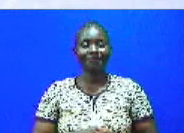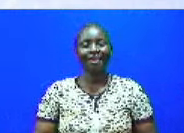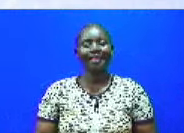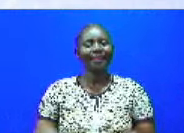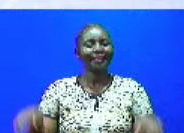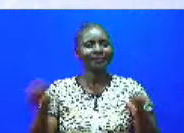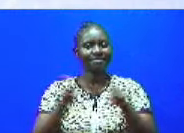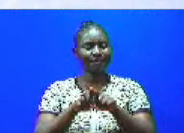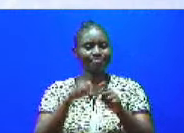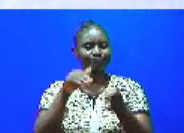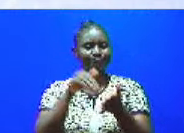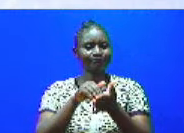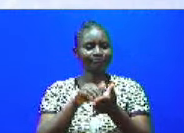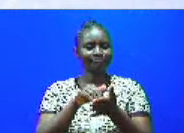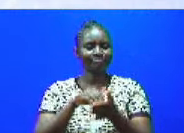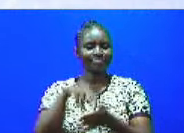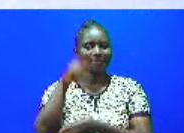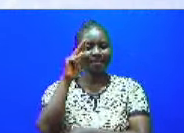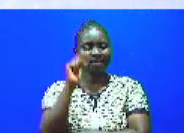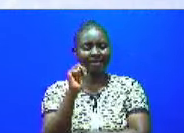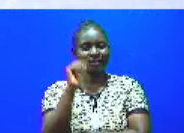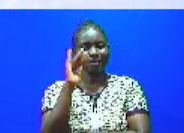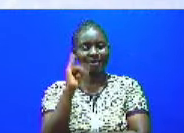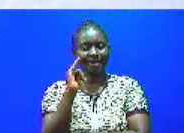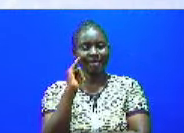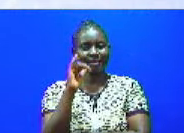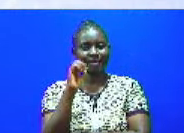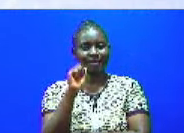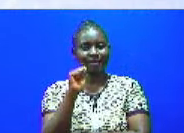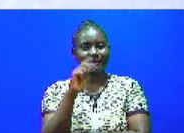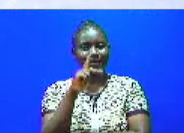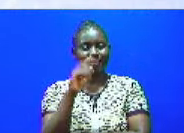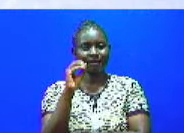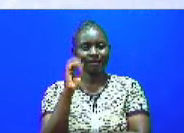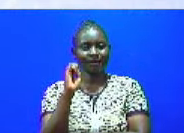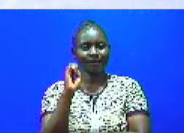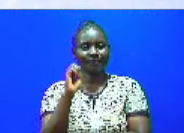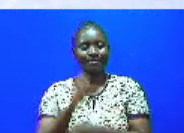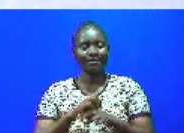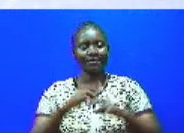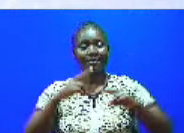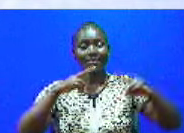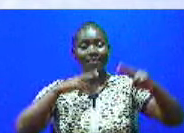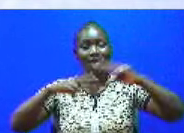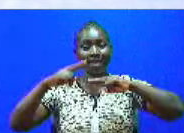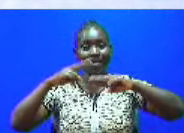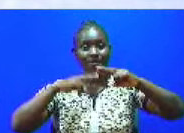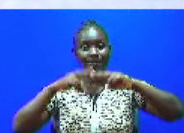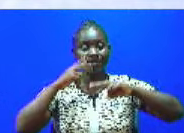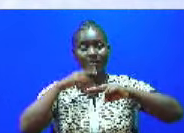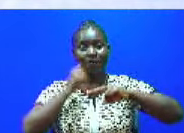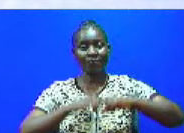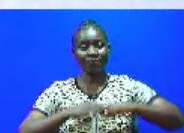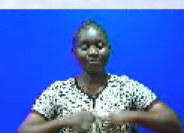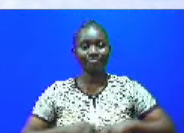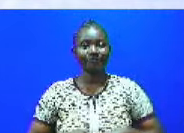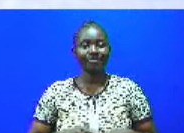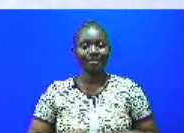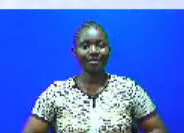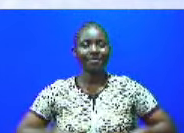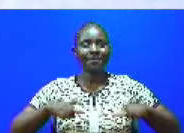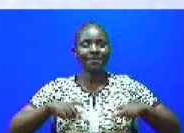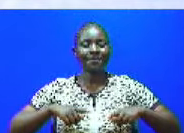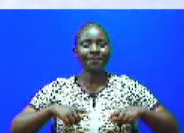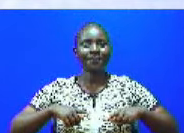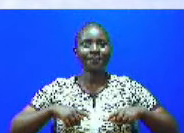njene omo wagani ose omo wagani omo nyakanetebu na nyakoe hotel ha? Ohibo no bakawo siriku mabuga yena pia umanyakante buna pita